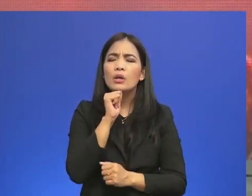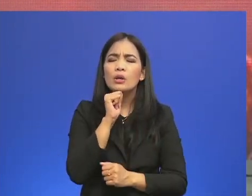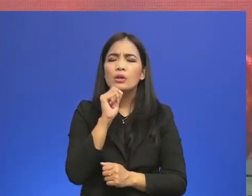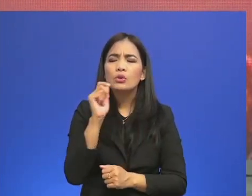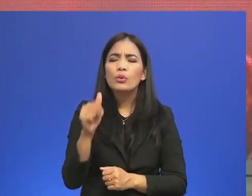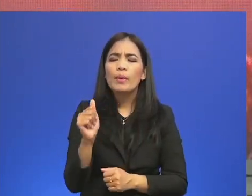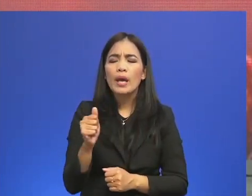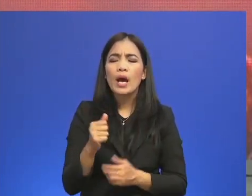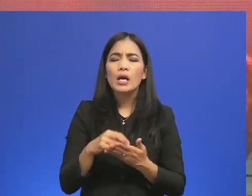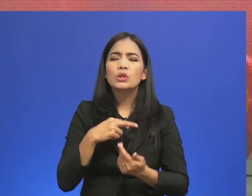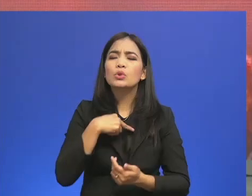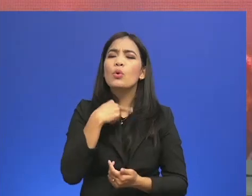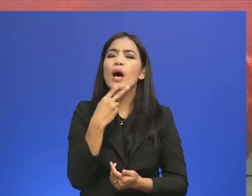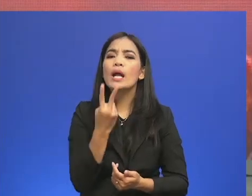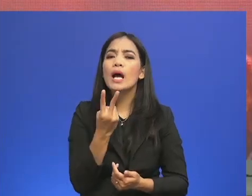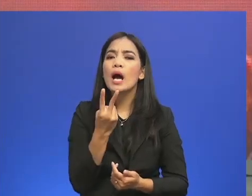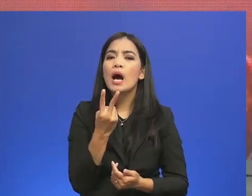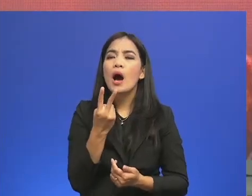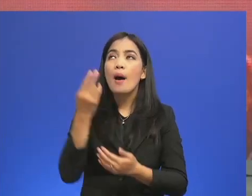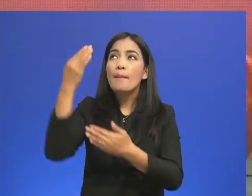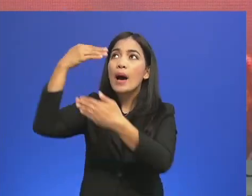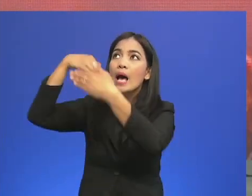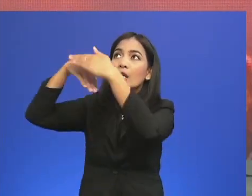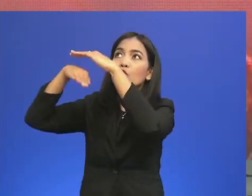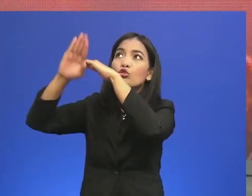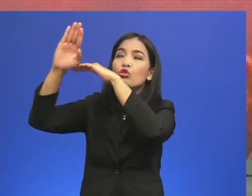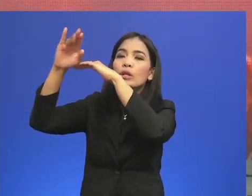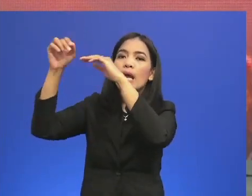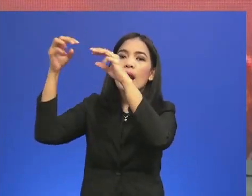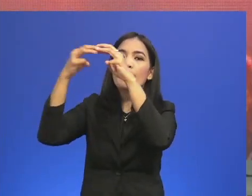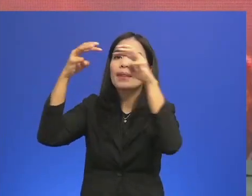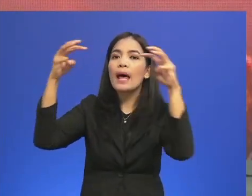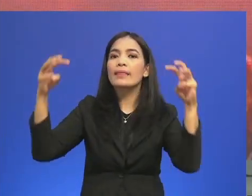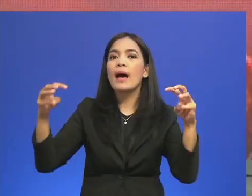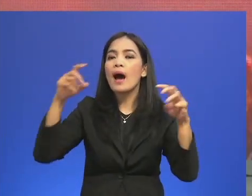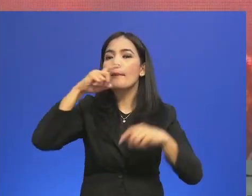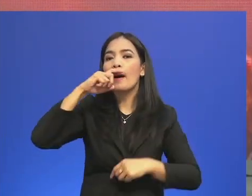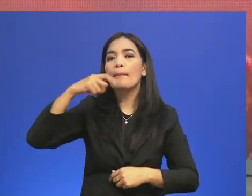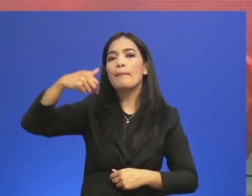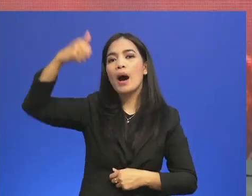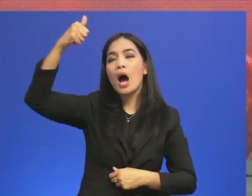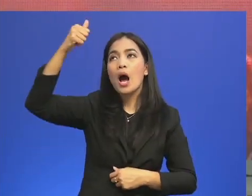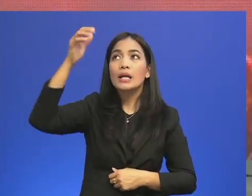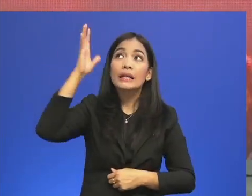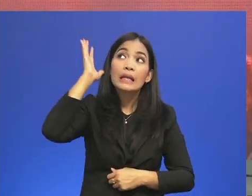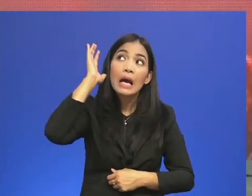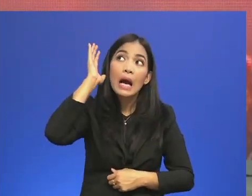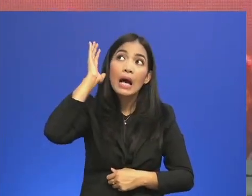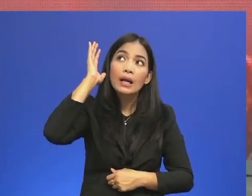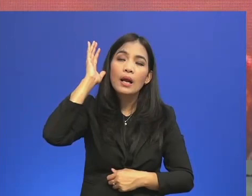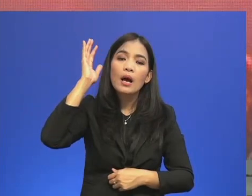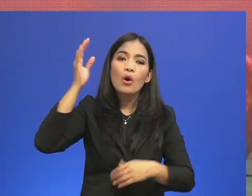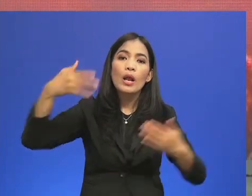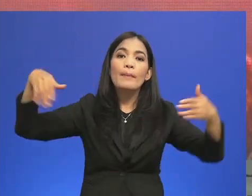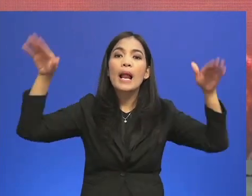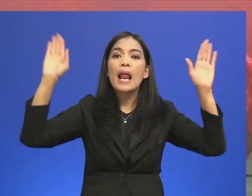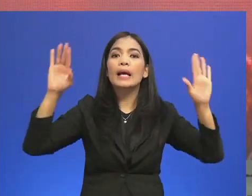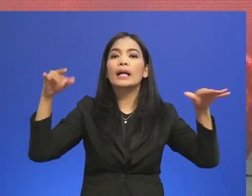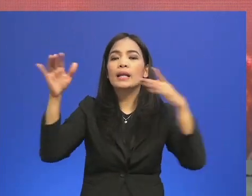saya sampai ke tahta Bapa, didengar oleh para malaikat dan penghuni